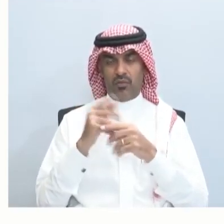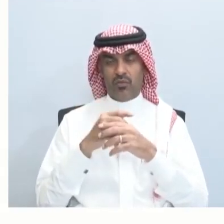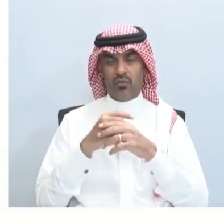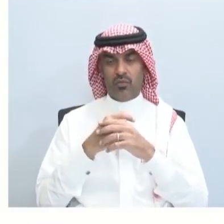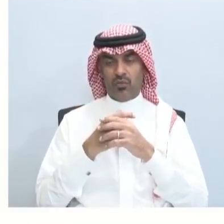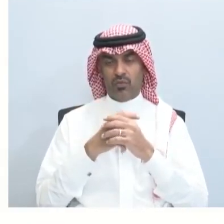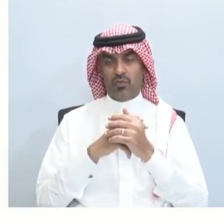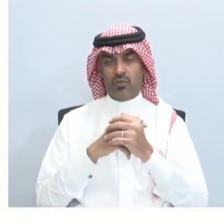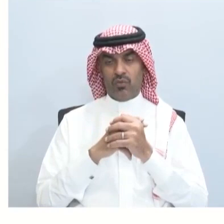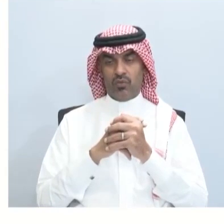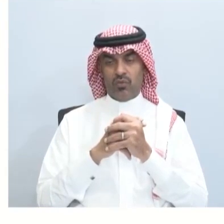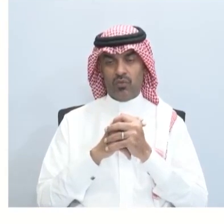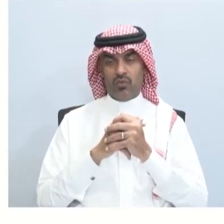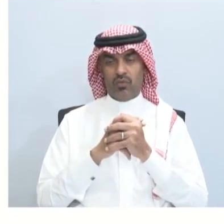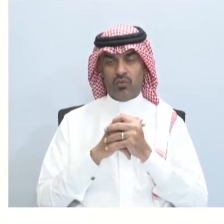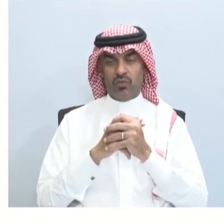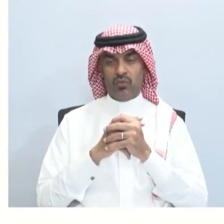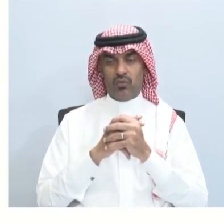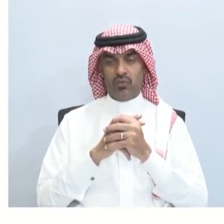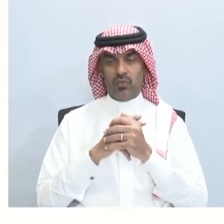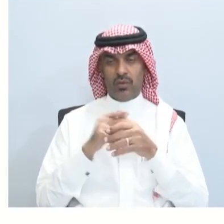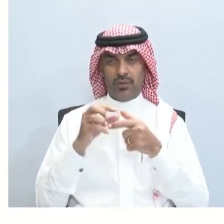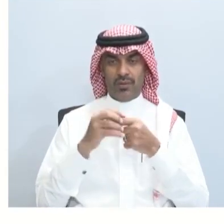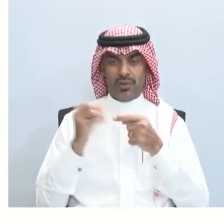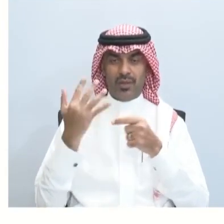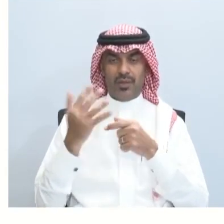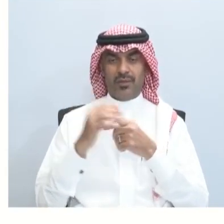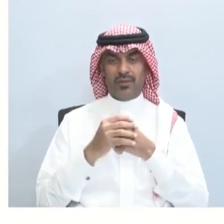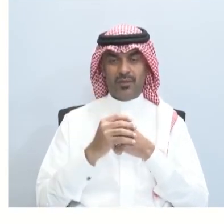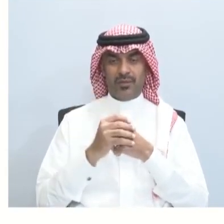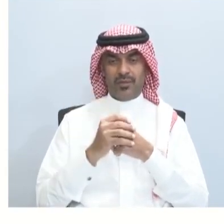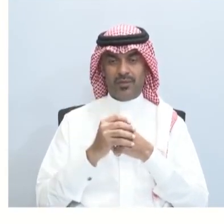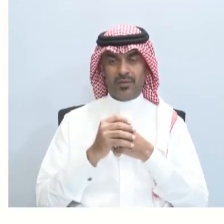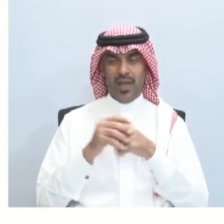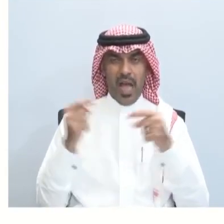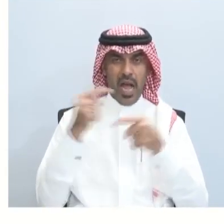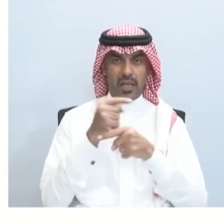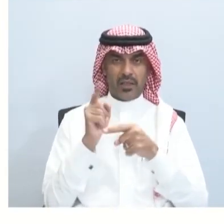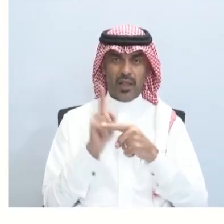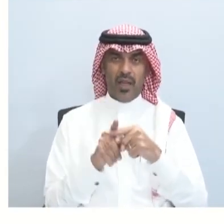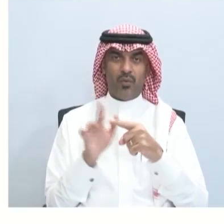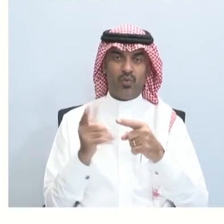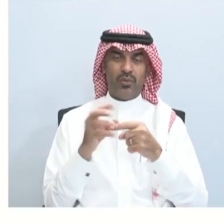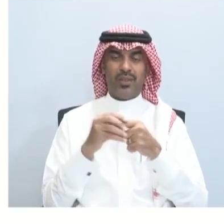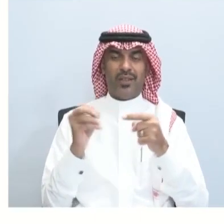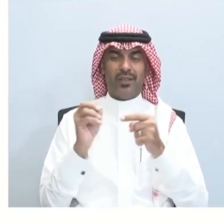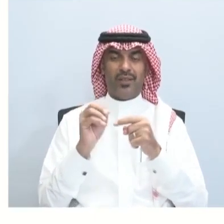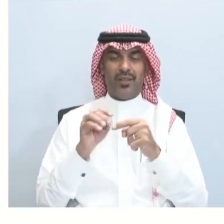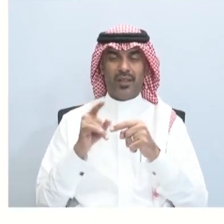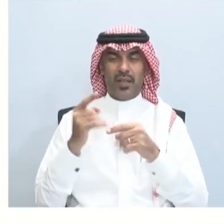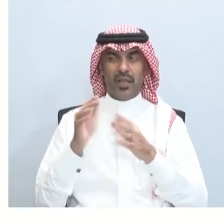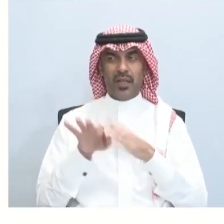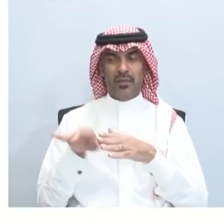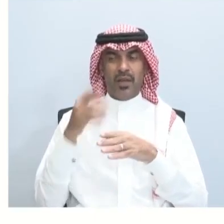نعم سوف نطرح خمسه من الطرفين نقوم بعكس الاضافه الطرح اذا في الطرف الايمن